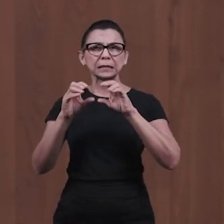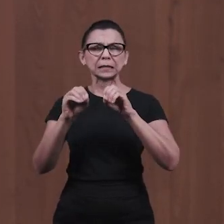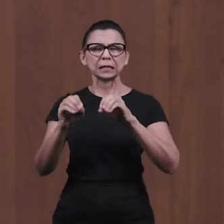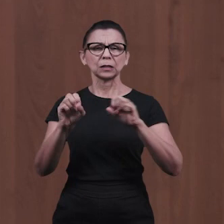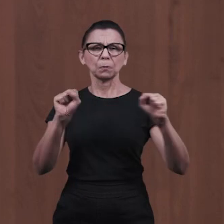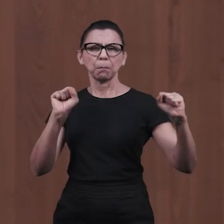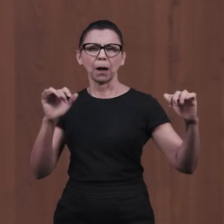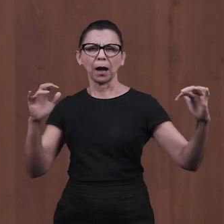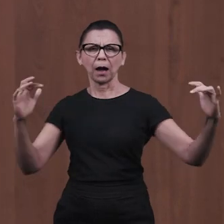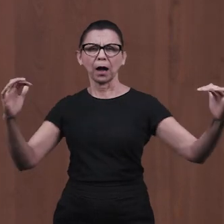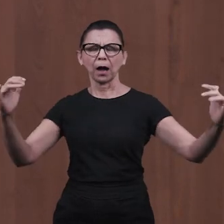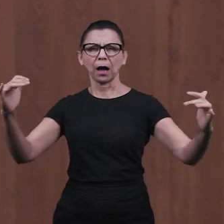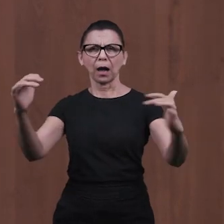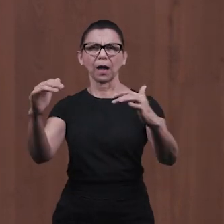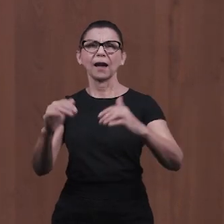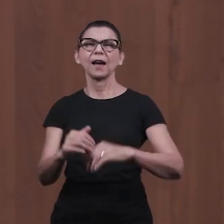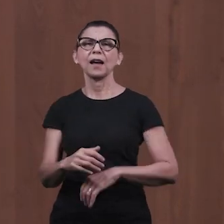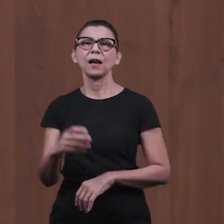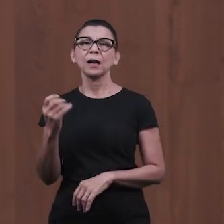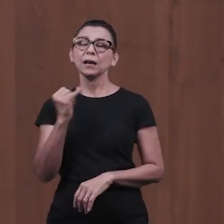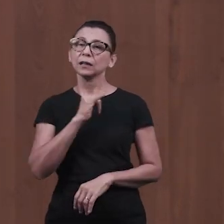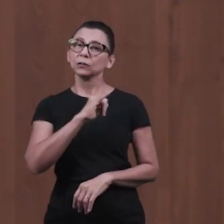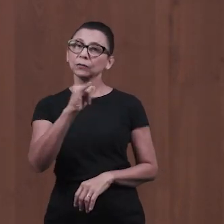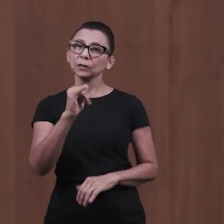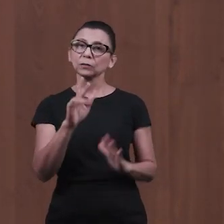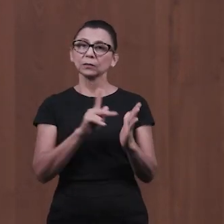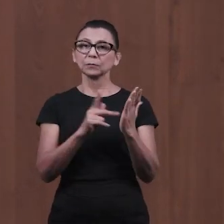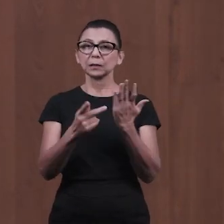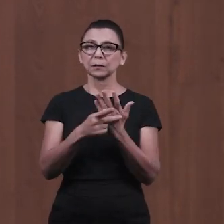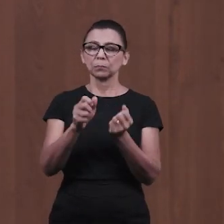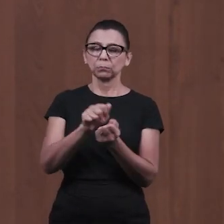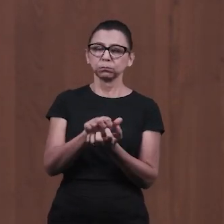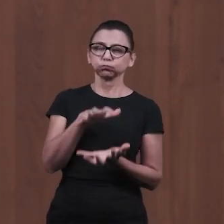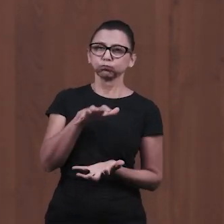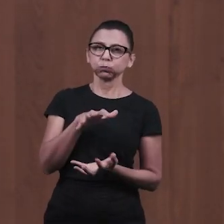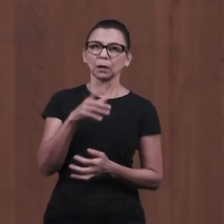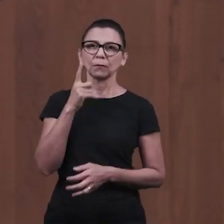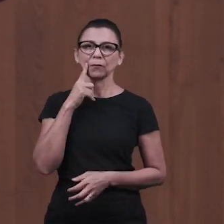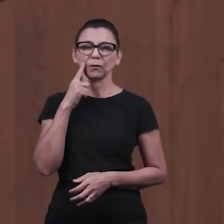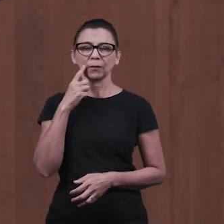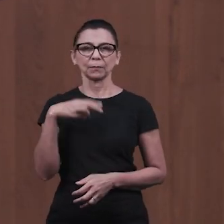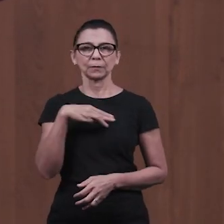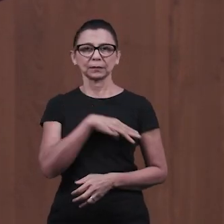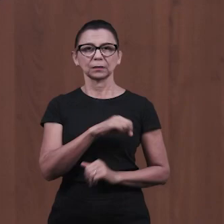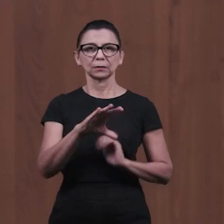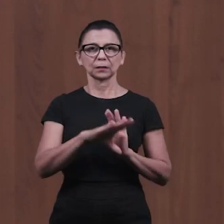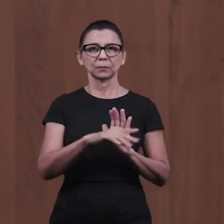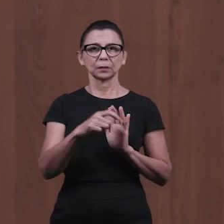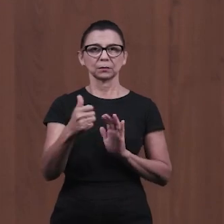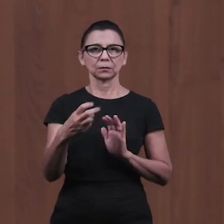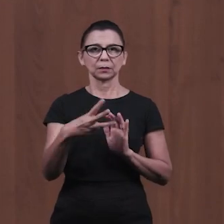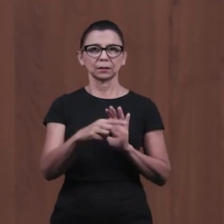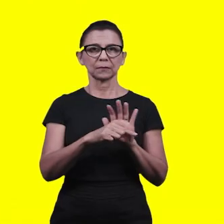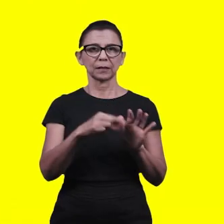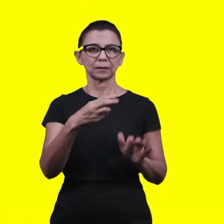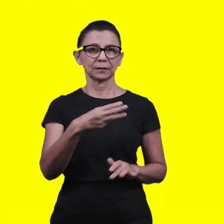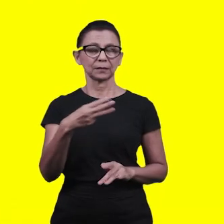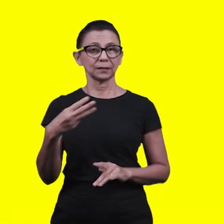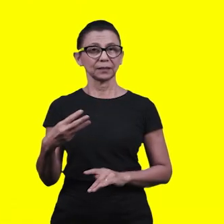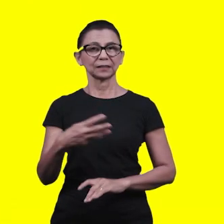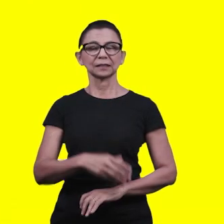foule, et il racontait la parabole du ferment. Nous pouvons lire au livre de Matthieu, chapitre 13,